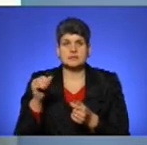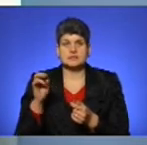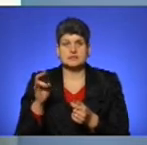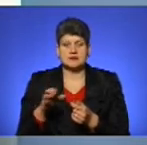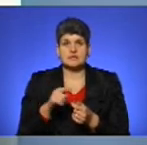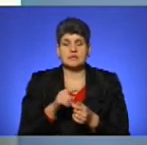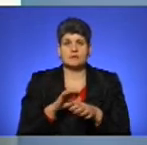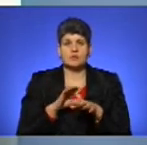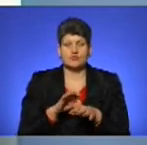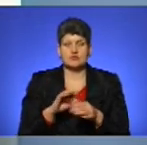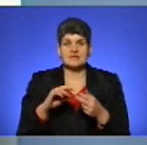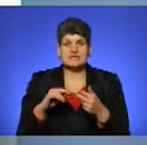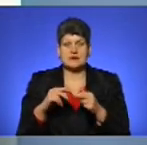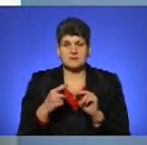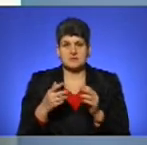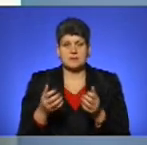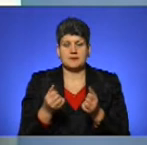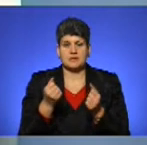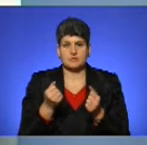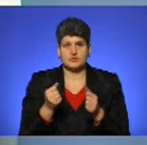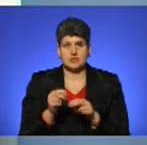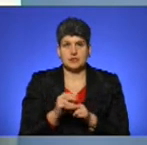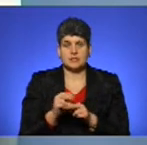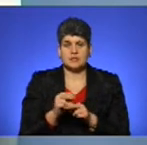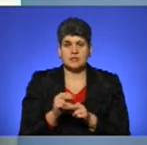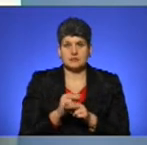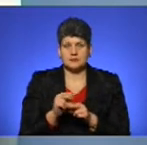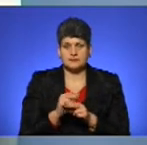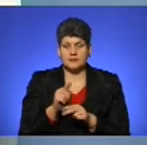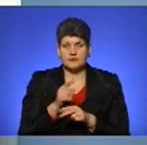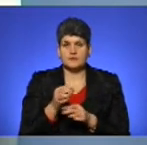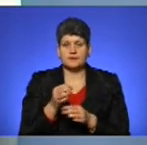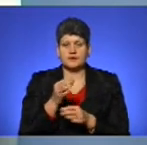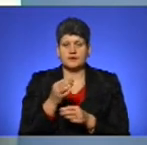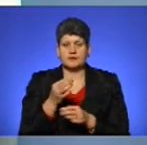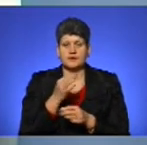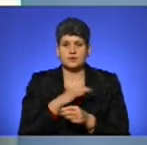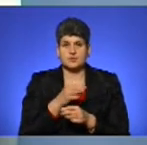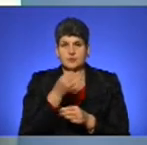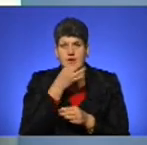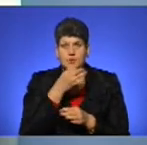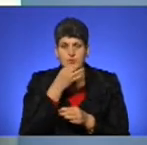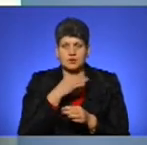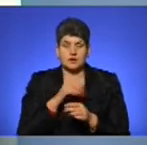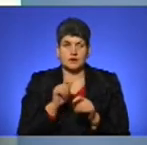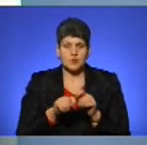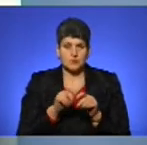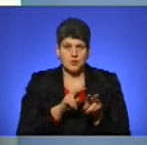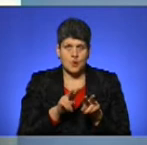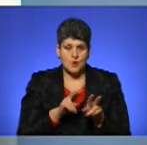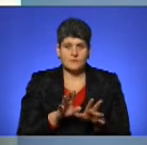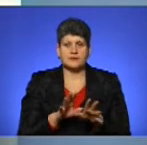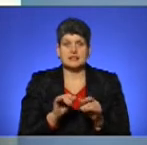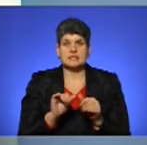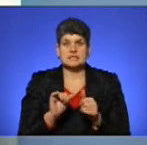їм проводиться замісна підтримуюча терапія, тобто вони вживають наркотики контрольовано замість